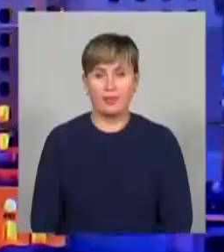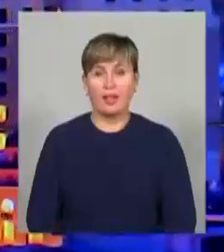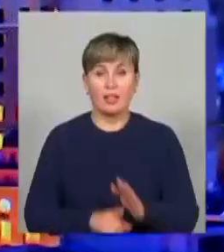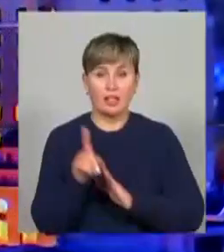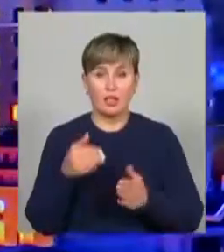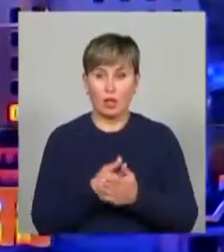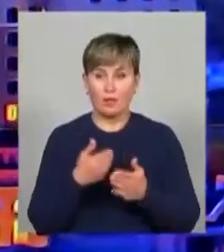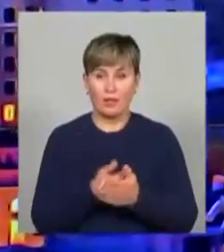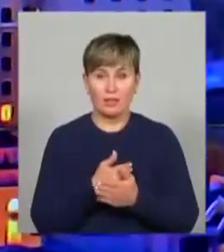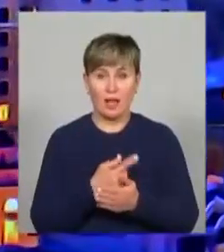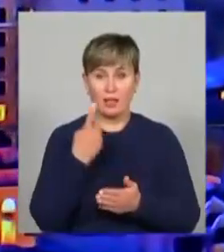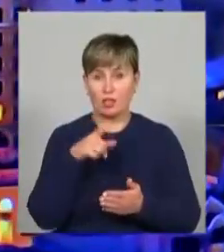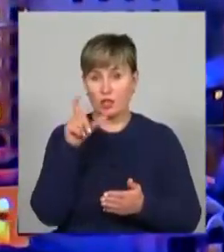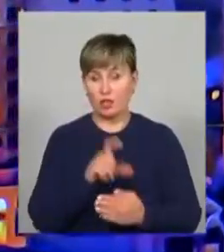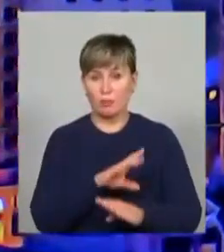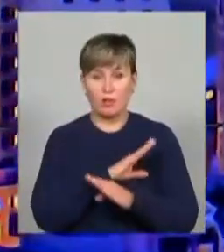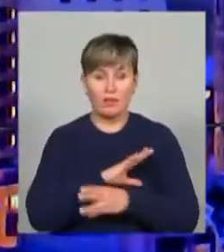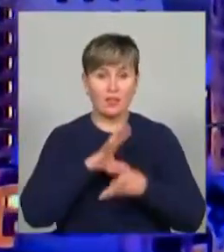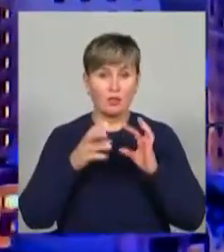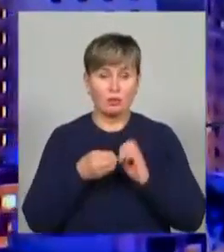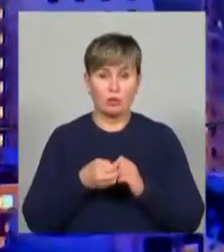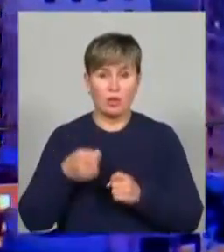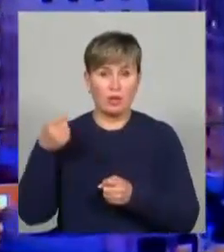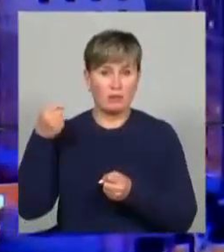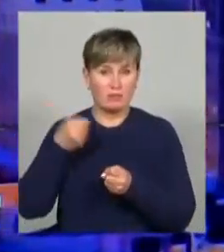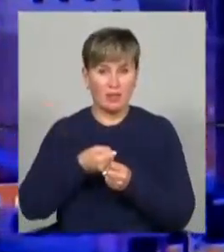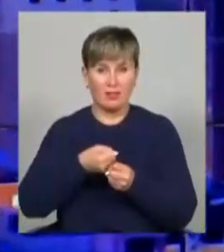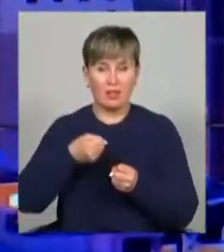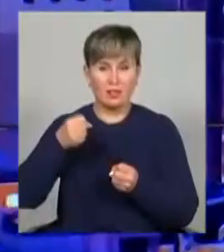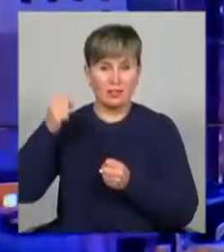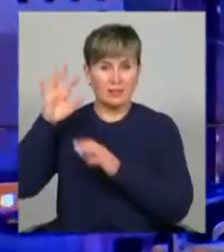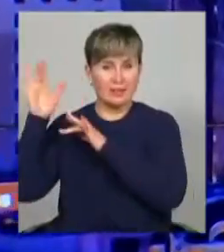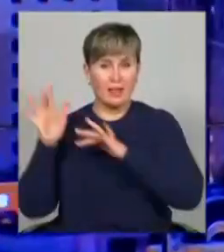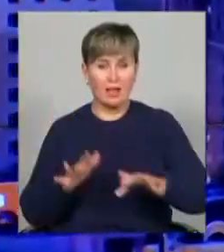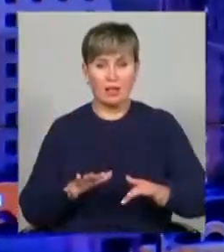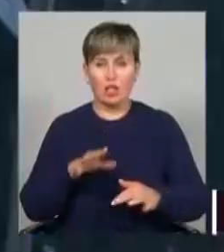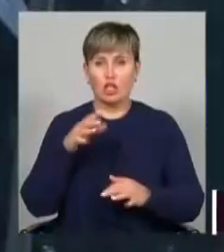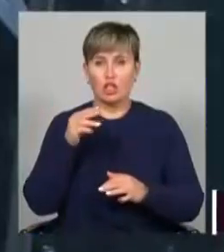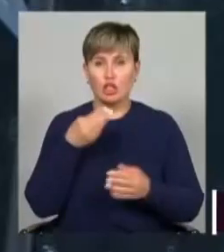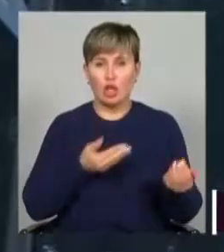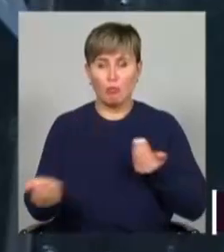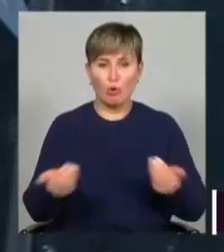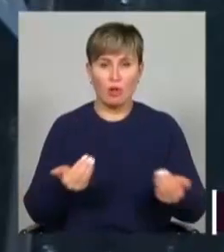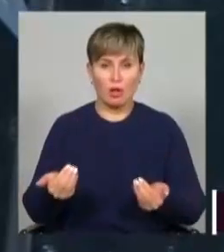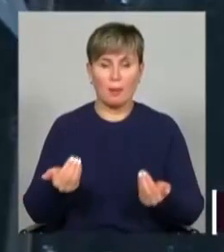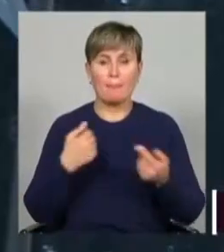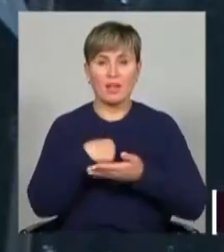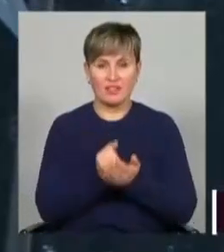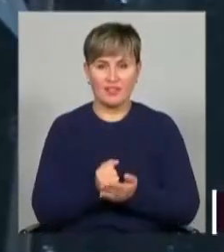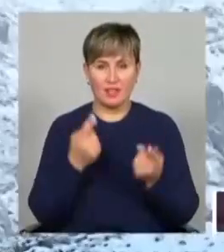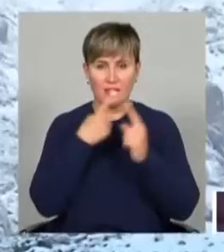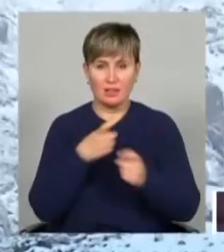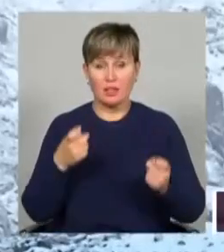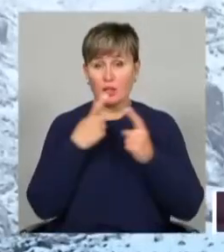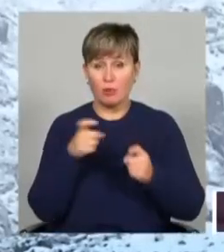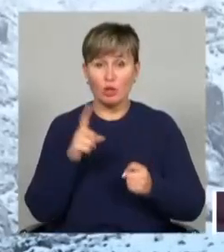Начинаем выпуск. Один человек погиб в результате исхода лавин на Шимбулаке. Информацию подтвердили в администрации горнолыжного курорта. Сообщается,